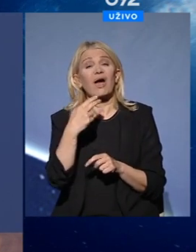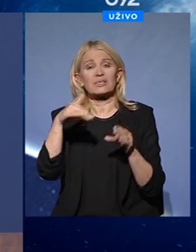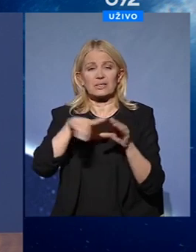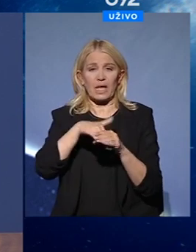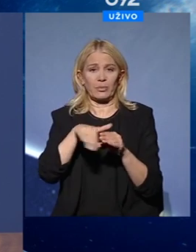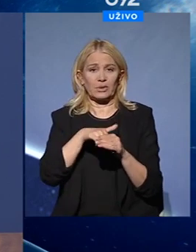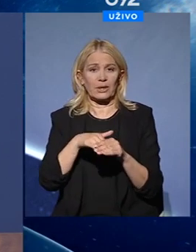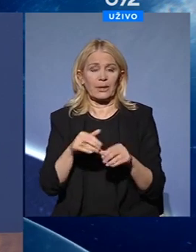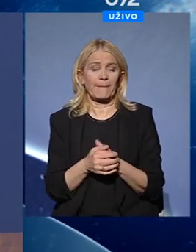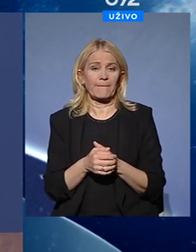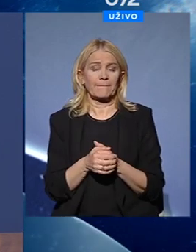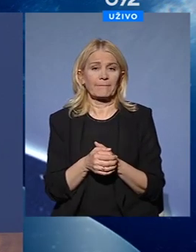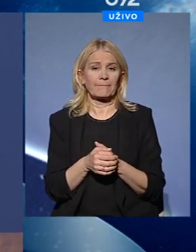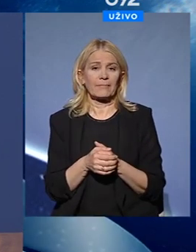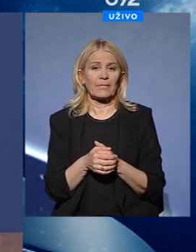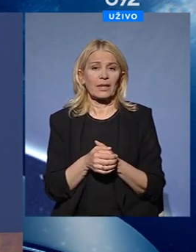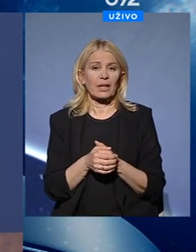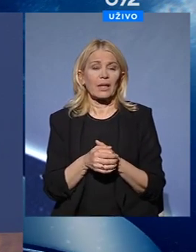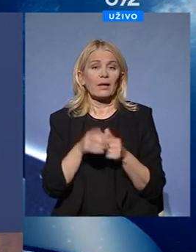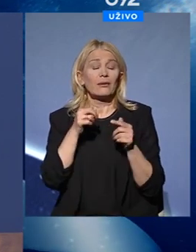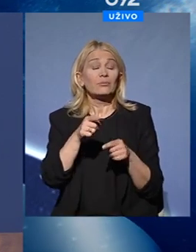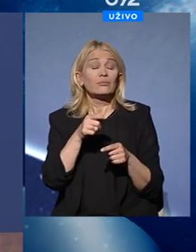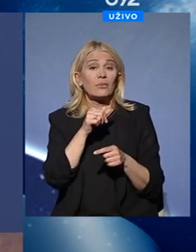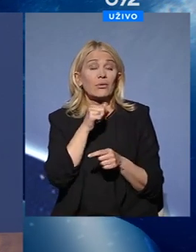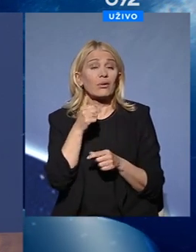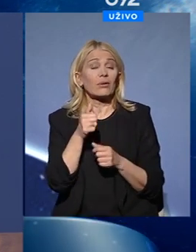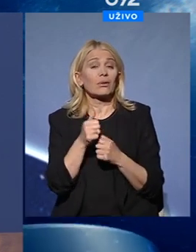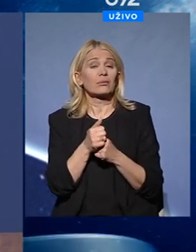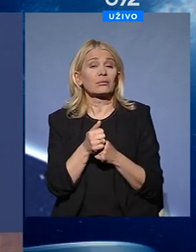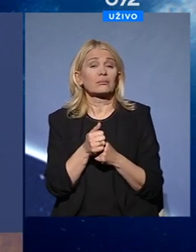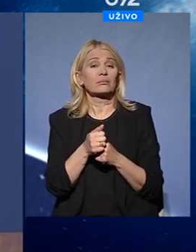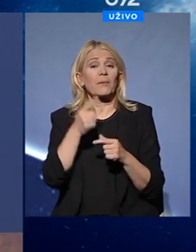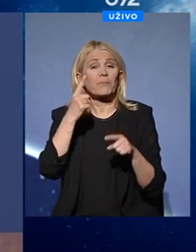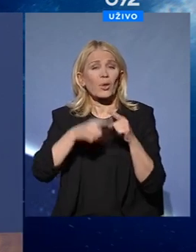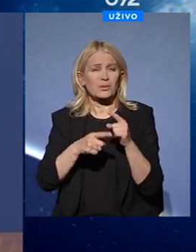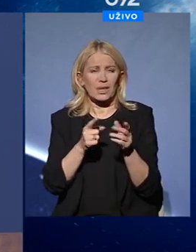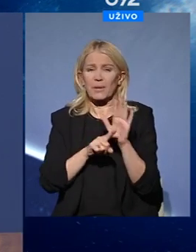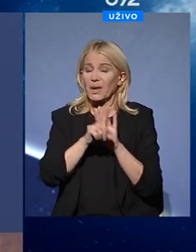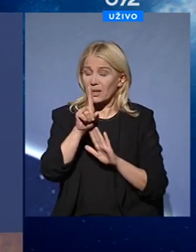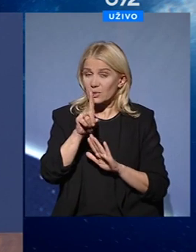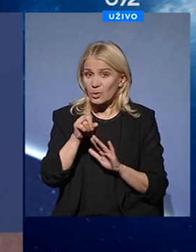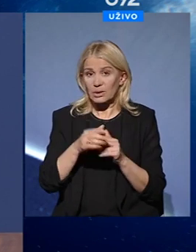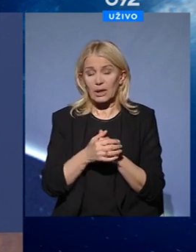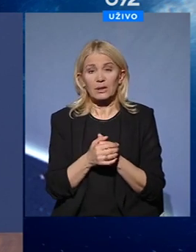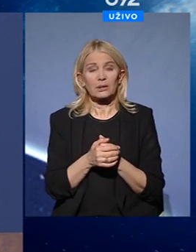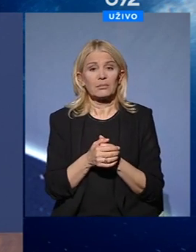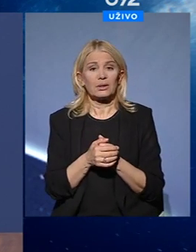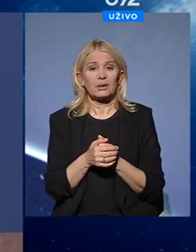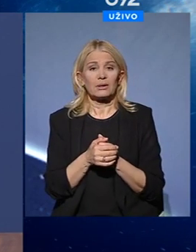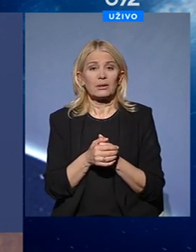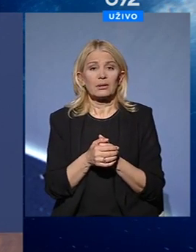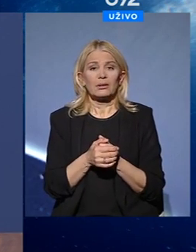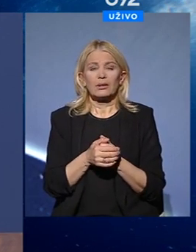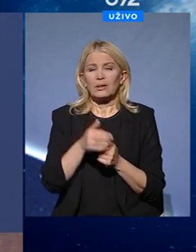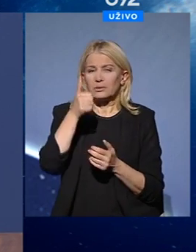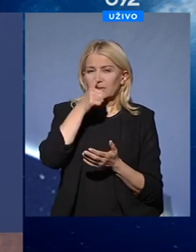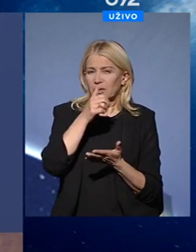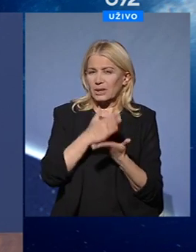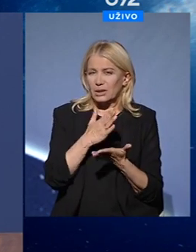zaposlena. To je po posljednjim rezultatima. Evo, što se